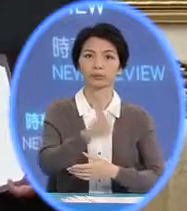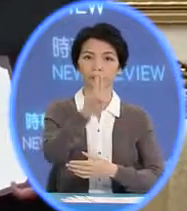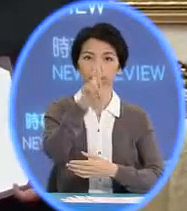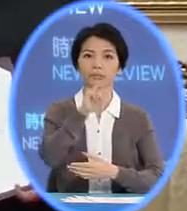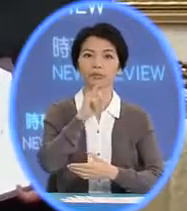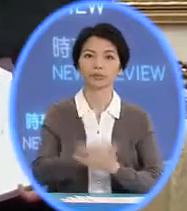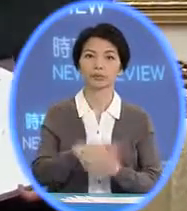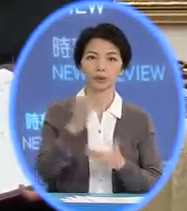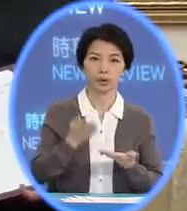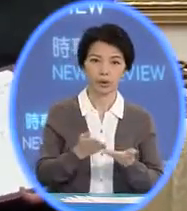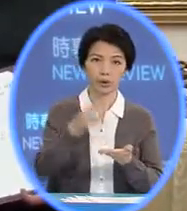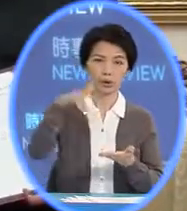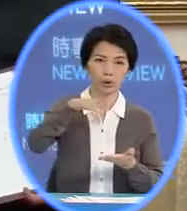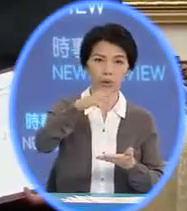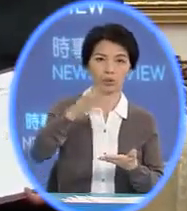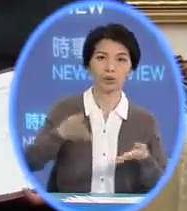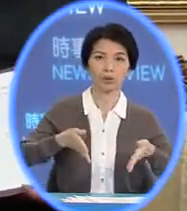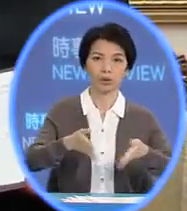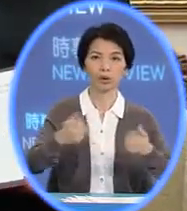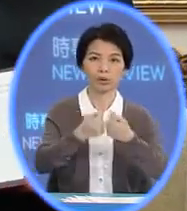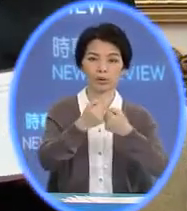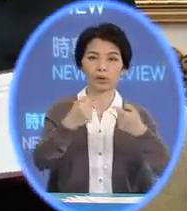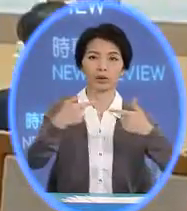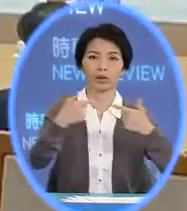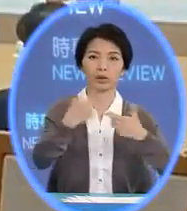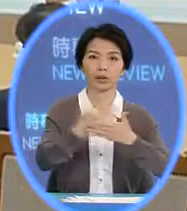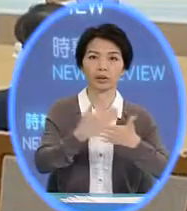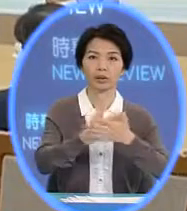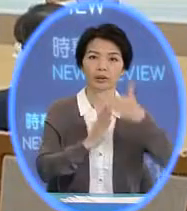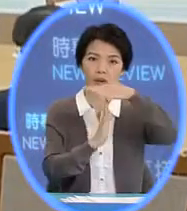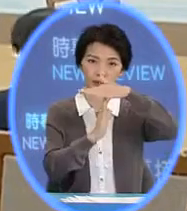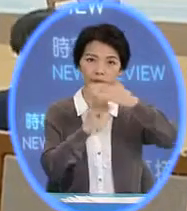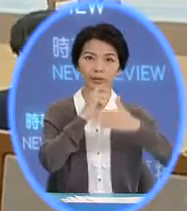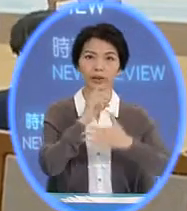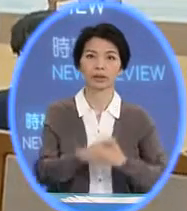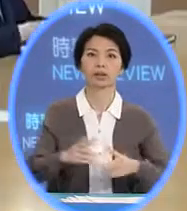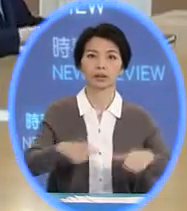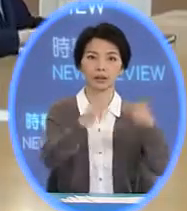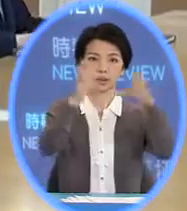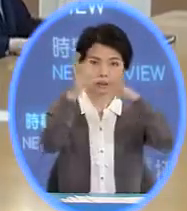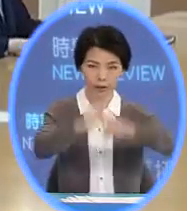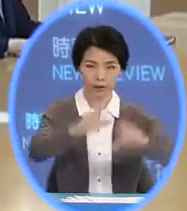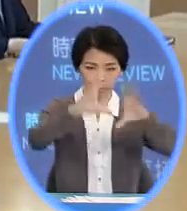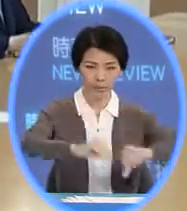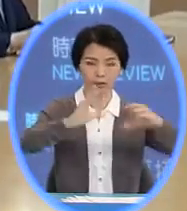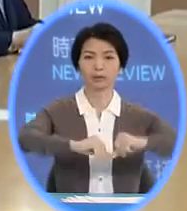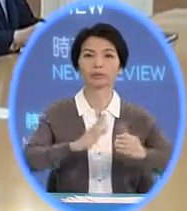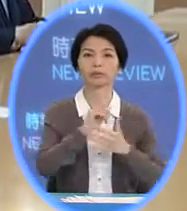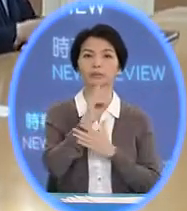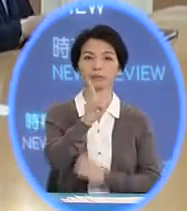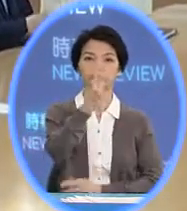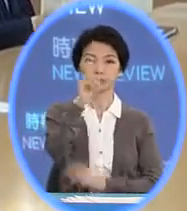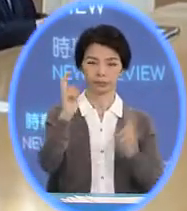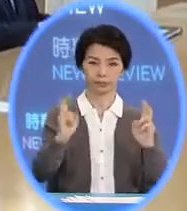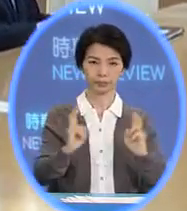止海陸空一切敵對行為。北韓同時承諾永久拆除導彈發射場。兩韓首腦再度見面，